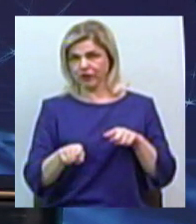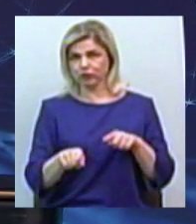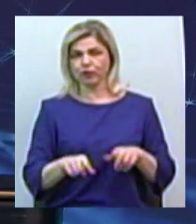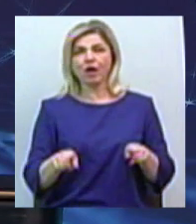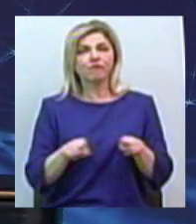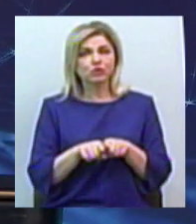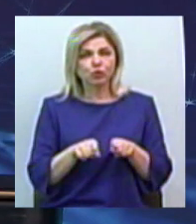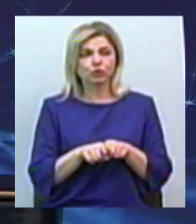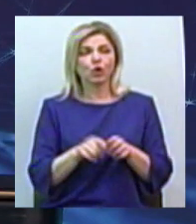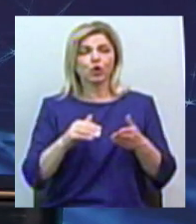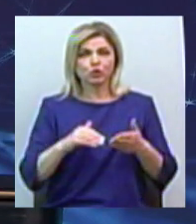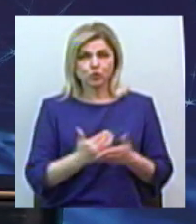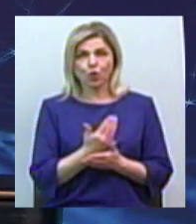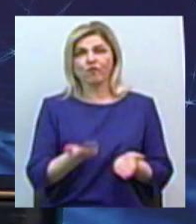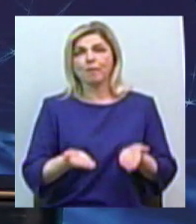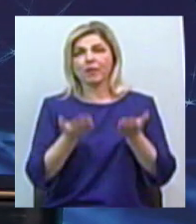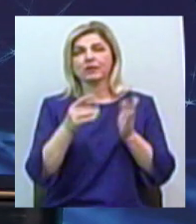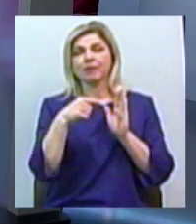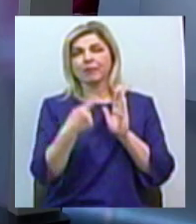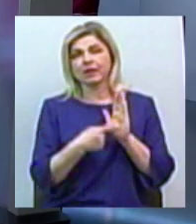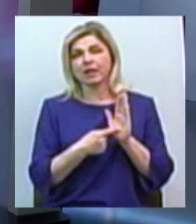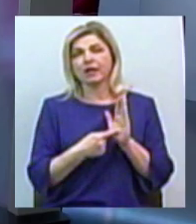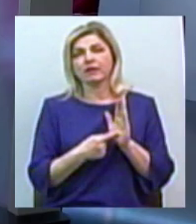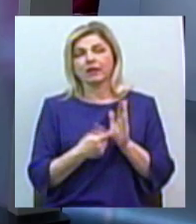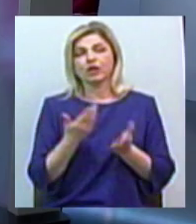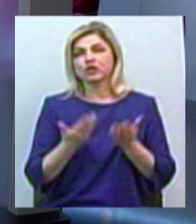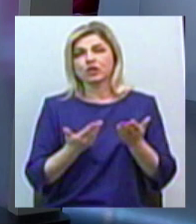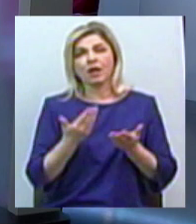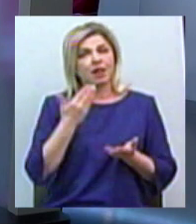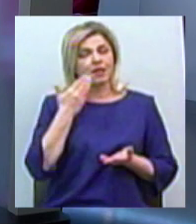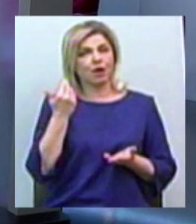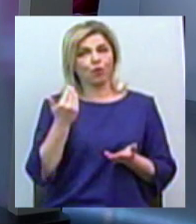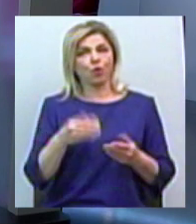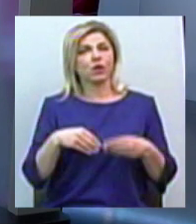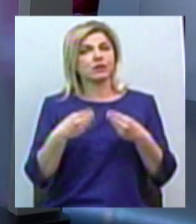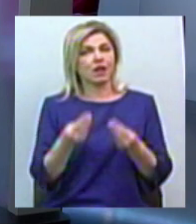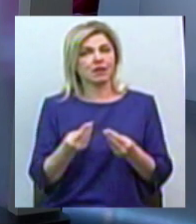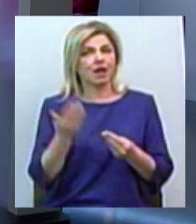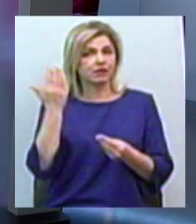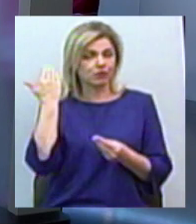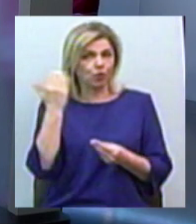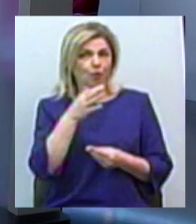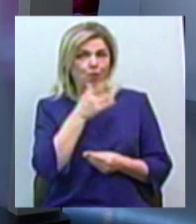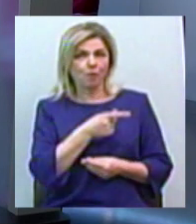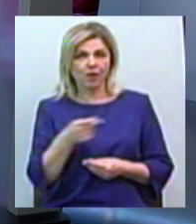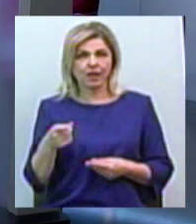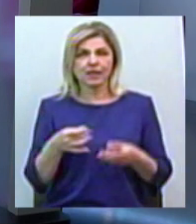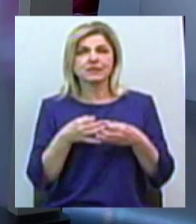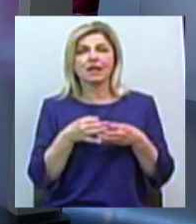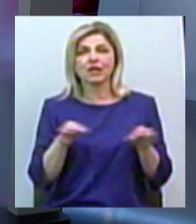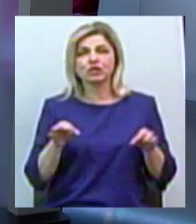знову і знову постає це питання, чи не занадто легко далася безпосередньо тоді, в той момент, незалежність